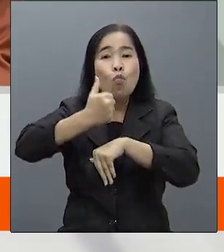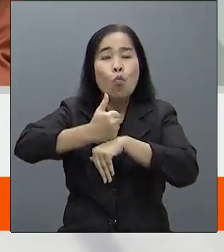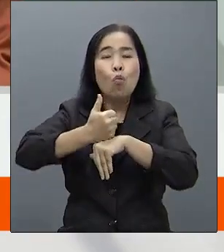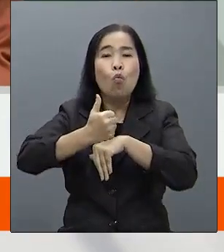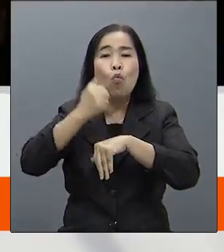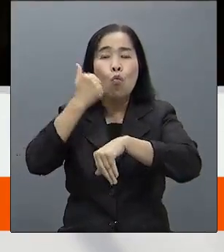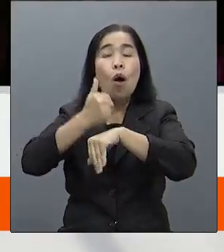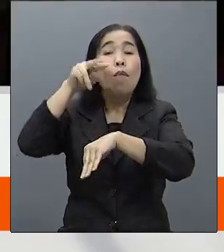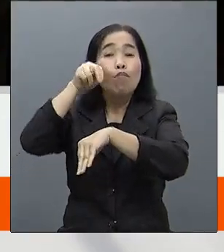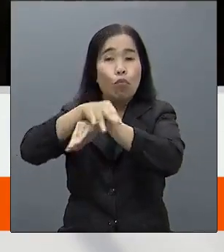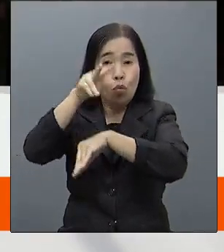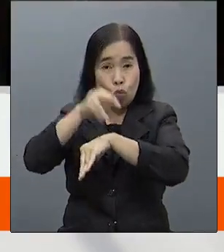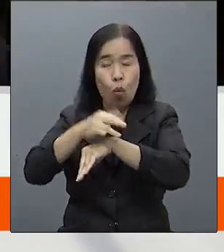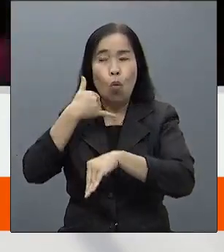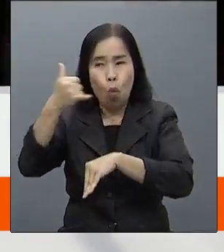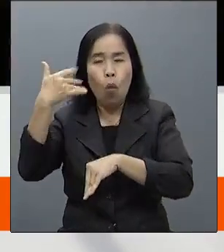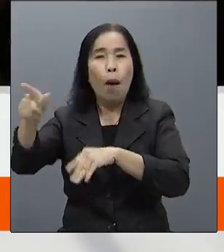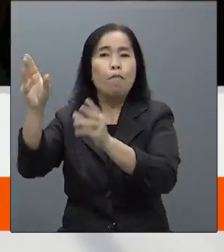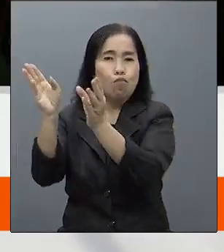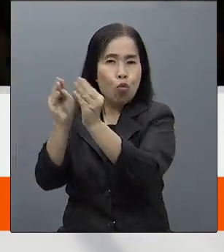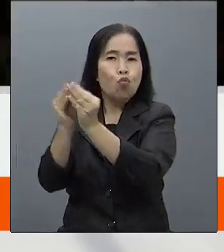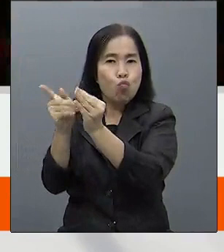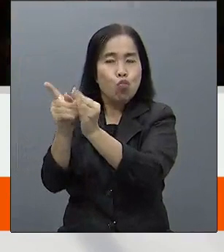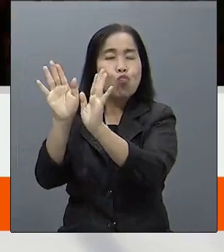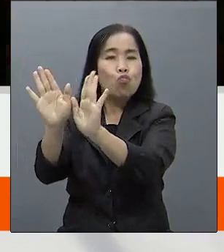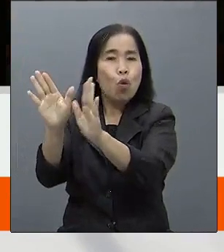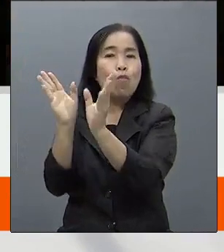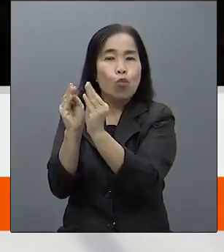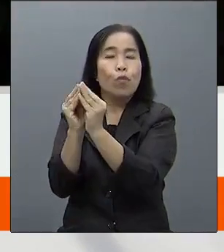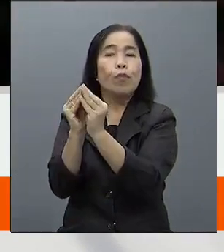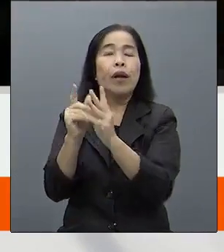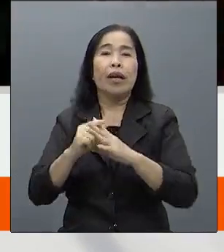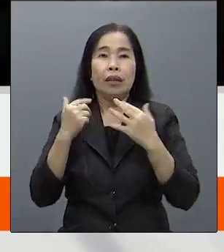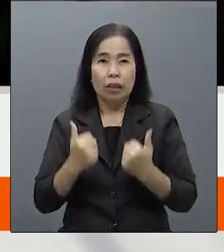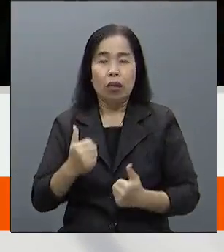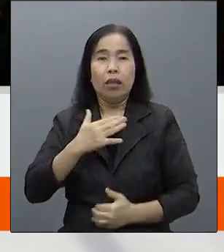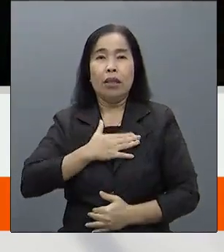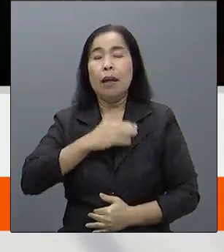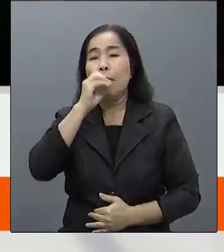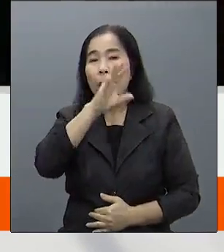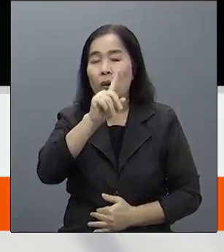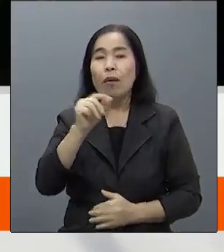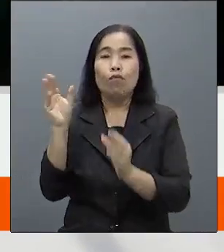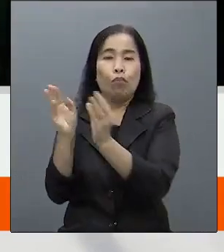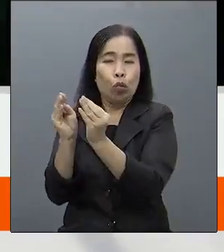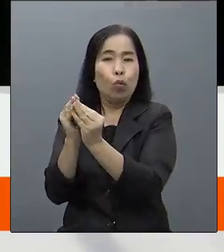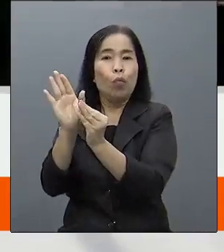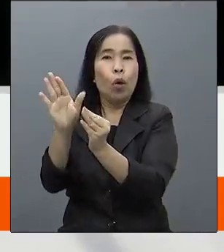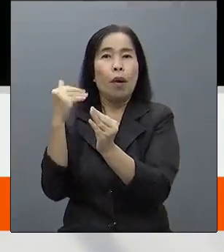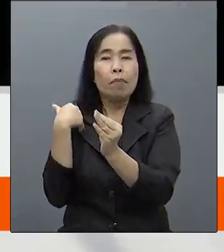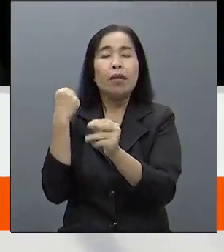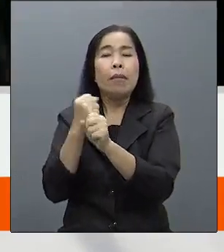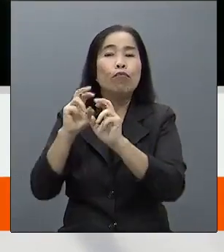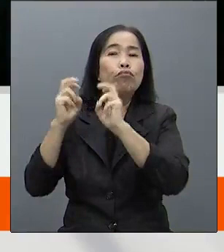ประสานไปเนี่ยท่านกำลังประชุมศูนย์ราชการจังหวัดขนาดเดียวกันตอนนี้ก็เรียนนิดหนึ่งว่าท่านปลัดกระทรวงมหาดไทย กำลังประชุม